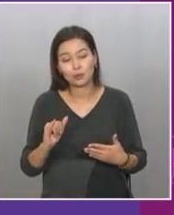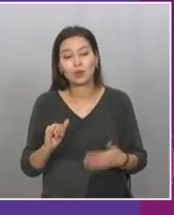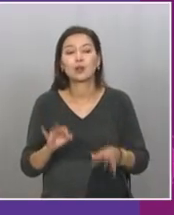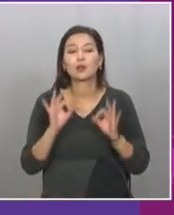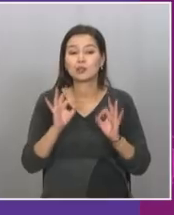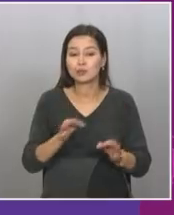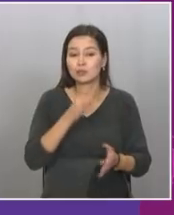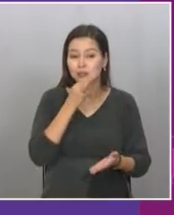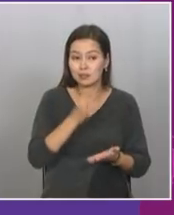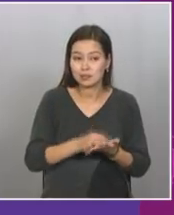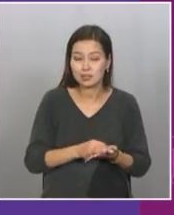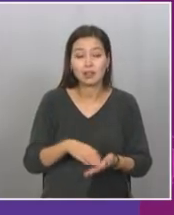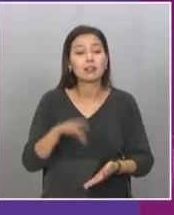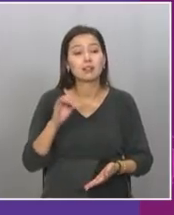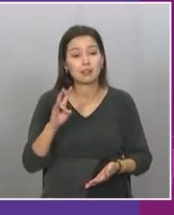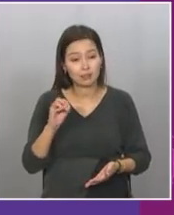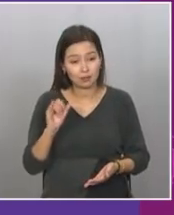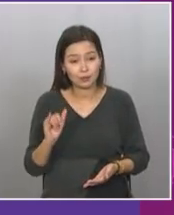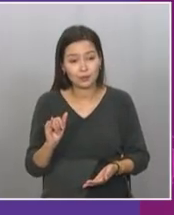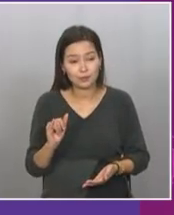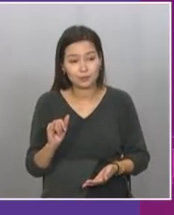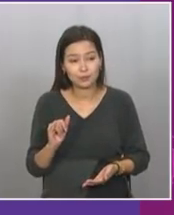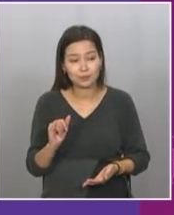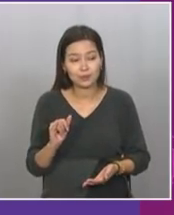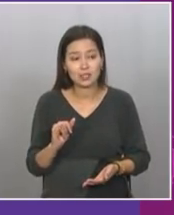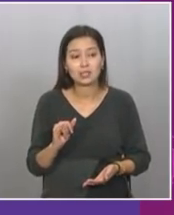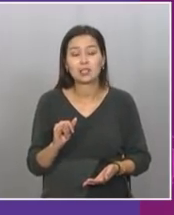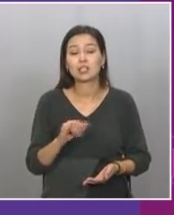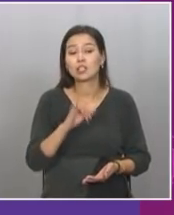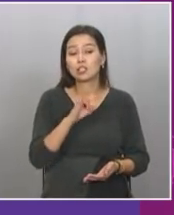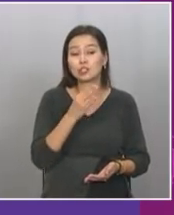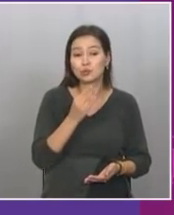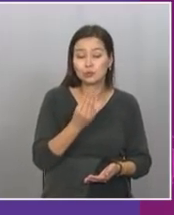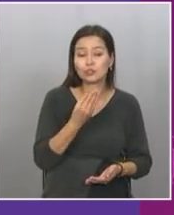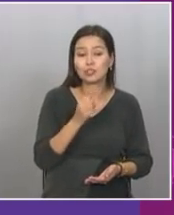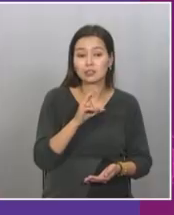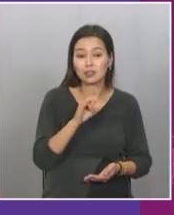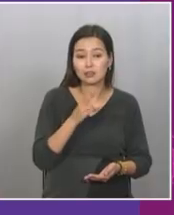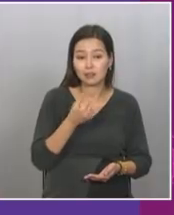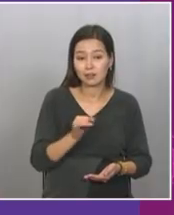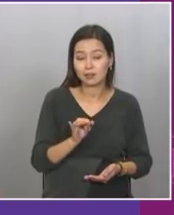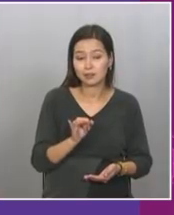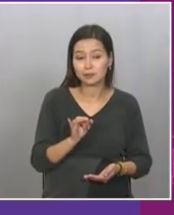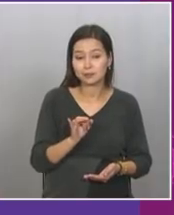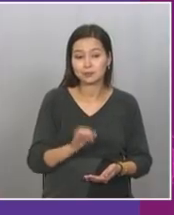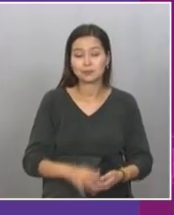Дұрыс айтасындар, теңеу екен. Інжу шашқандай.